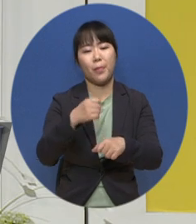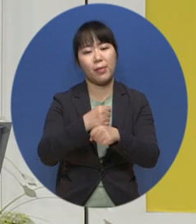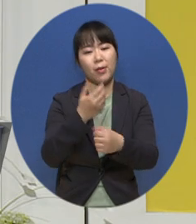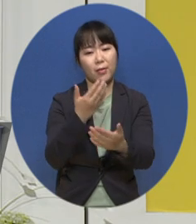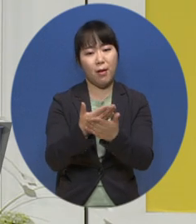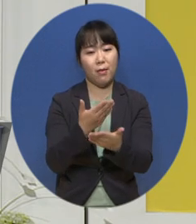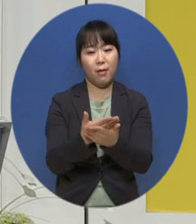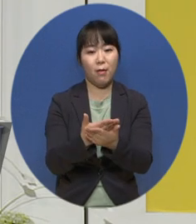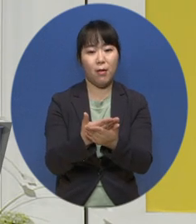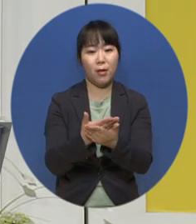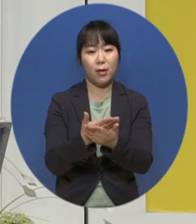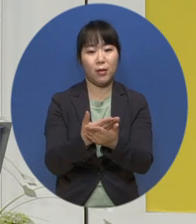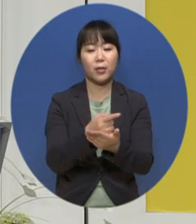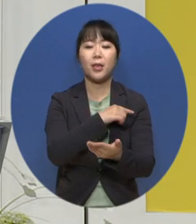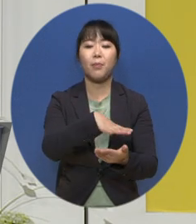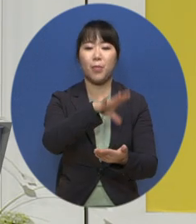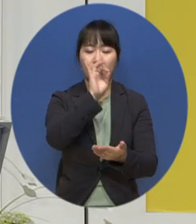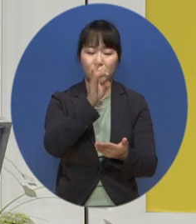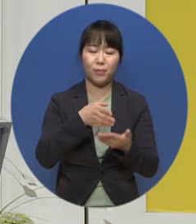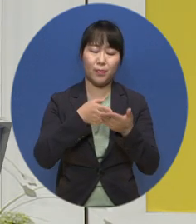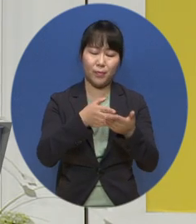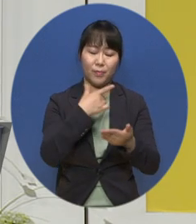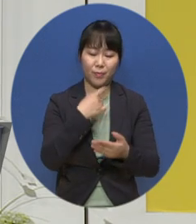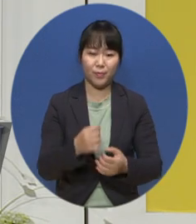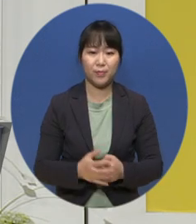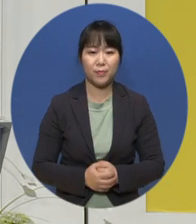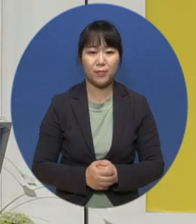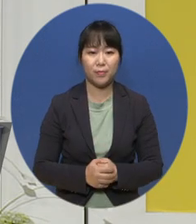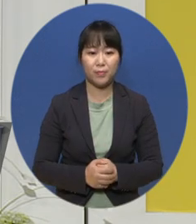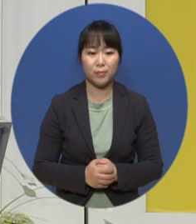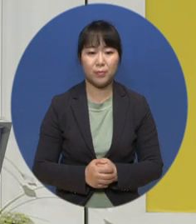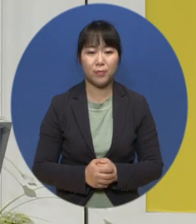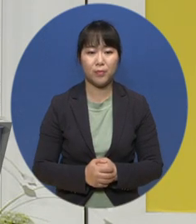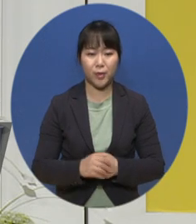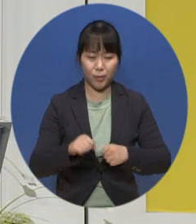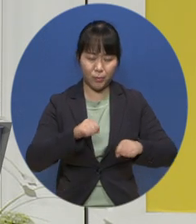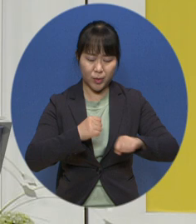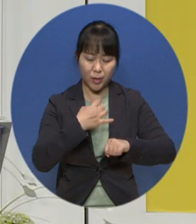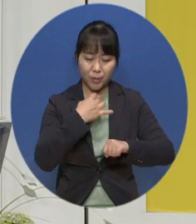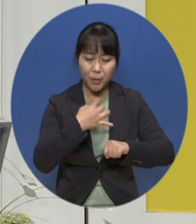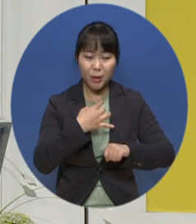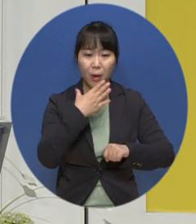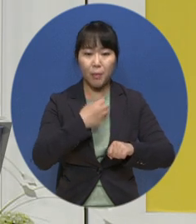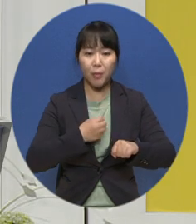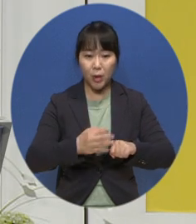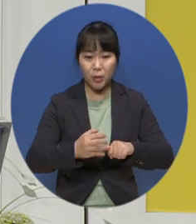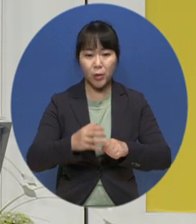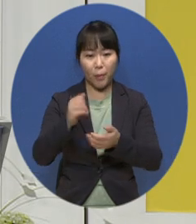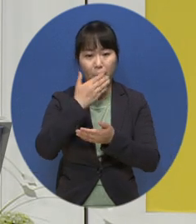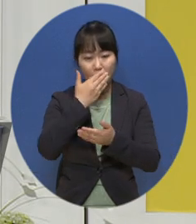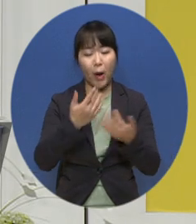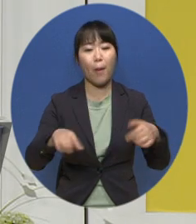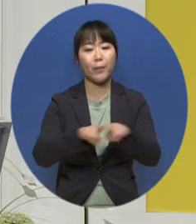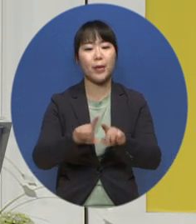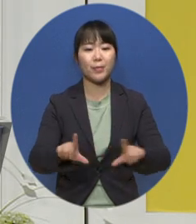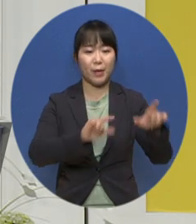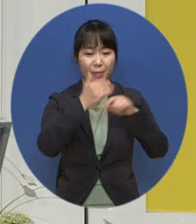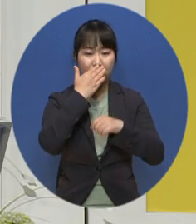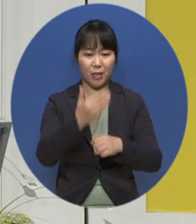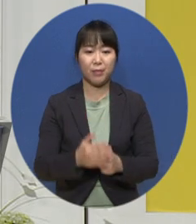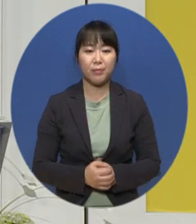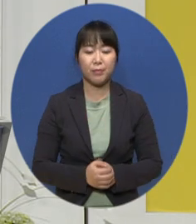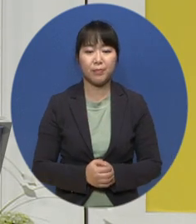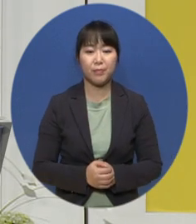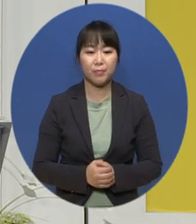대해서 어우 선 전화선을 자꾸자꾸 합니다 예 움직여야만 2 목재도 받을 수 있고 함께 4 수가 있거든요 예